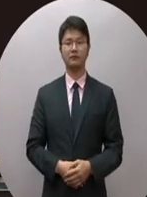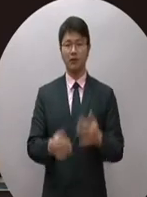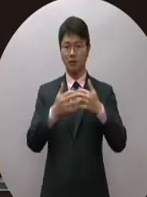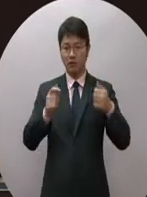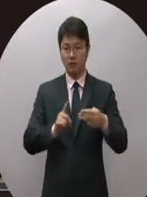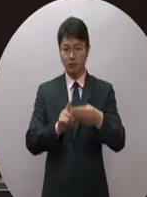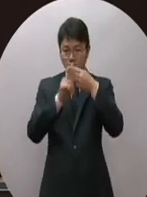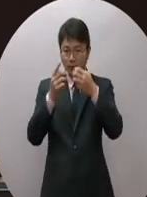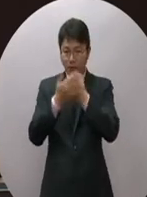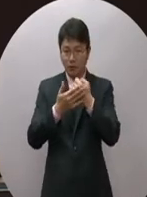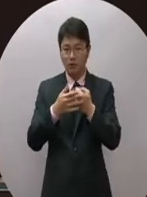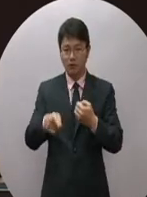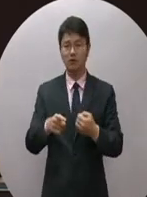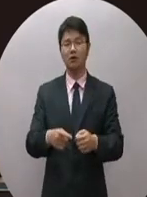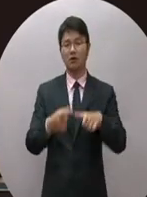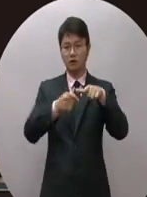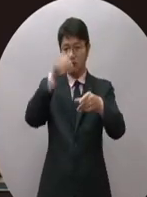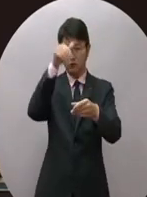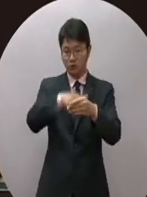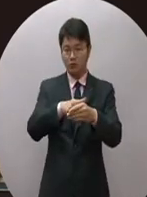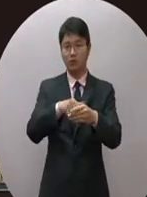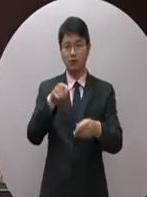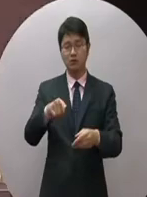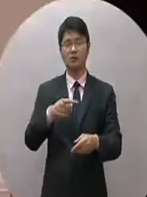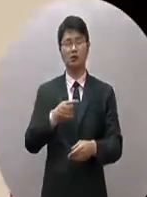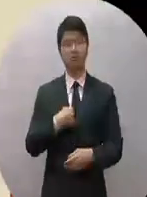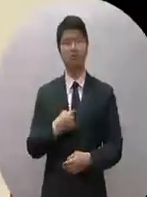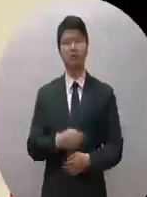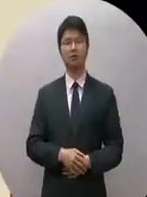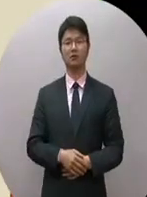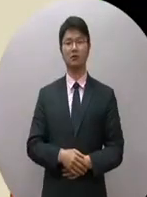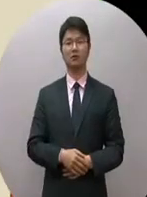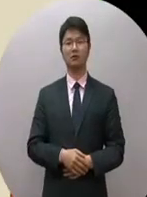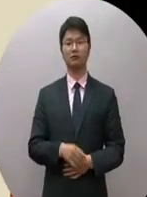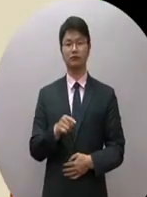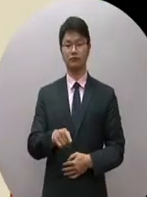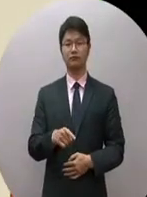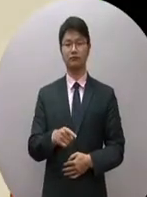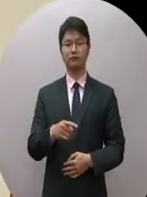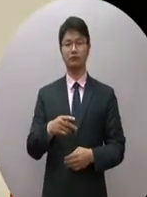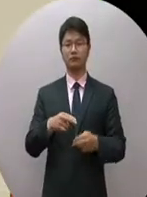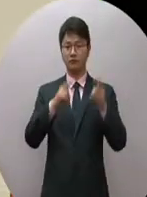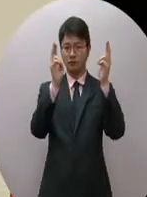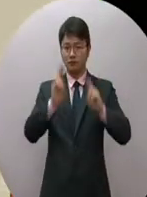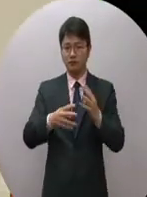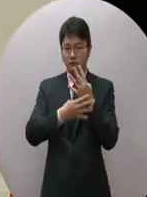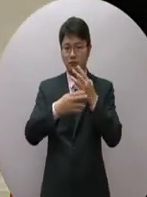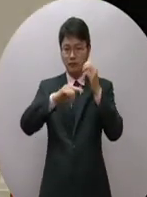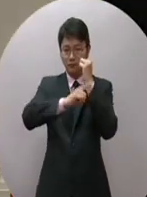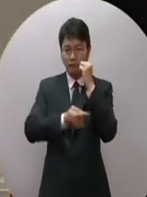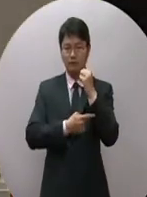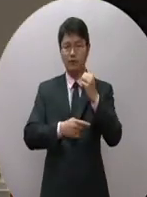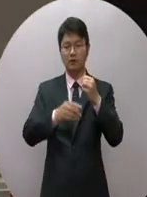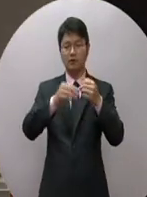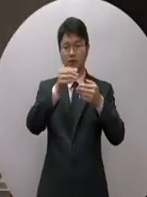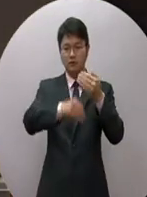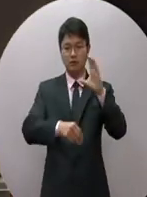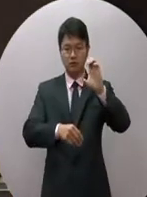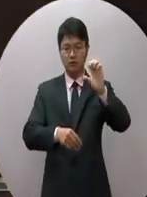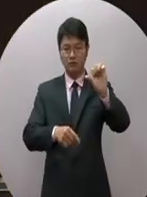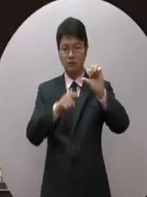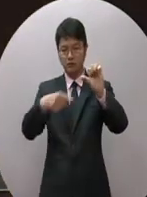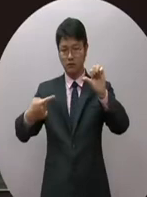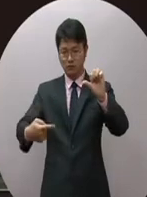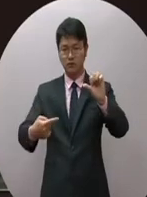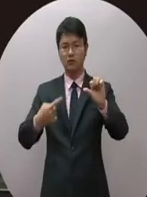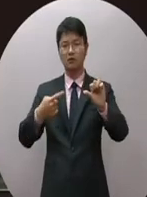们尊重公投的结果。所以电力法95条修正草案已送